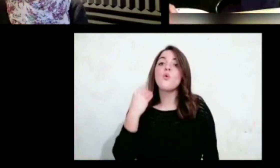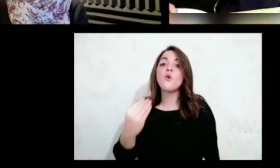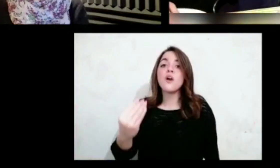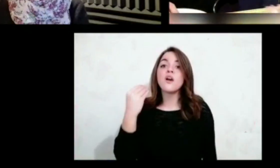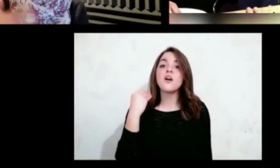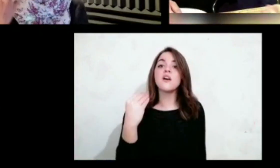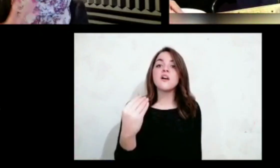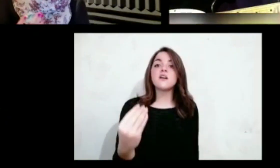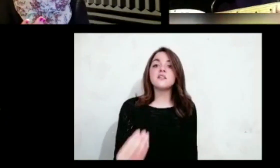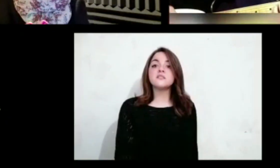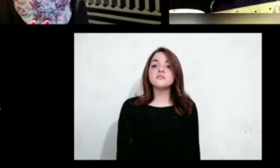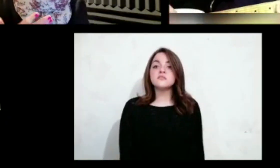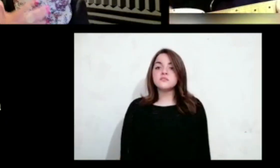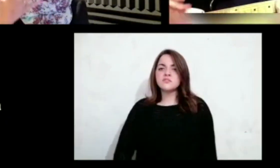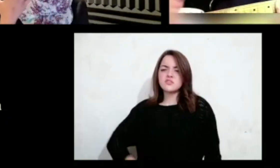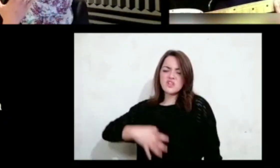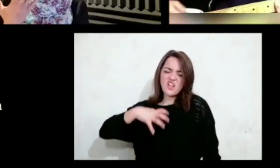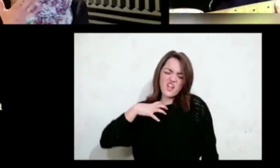Ma